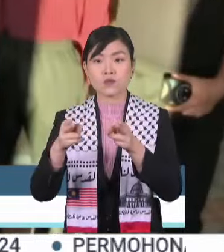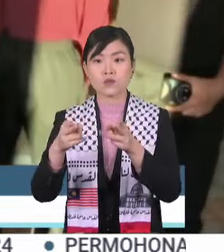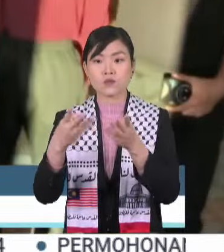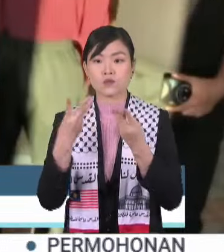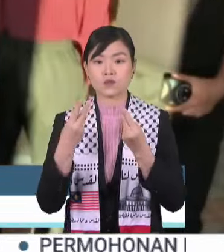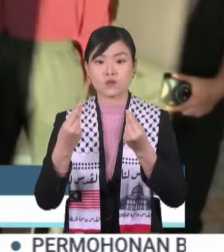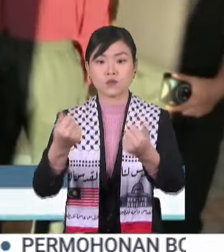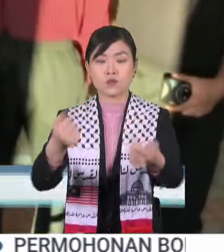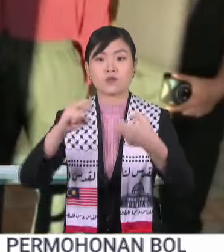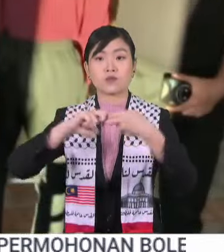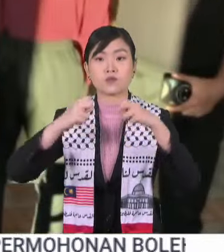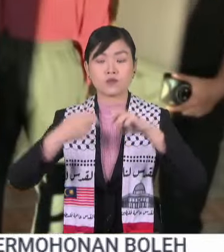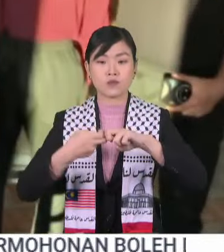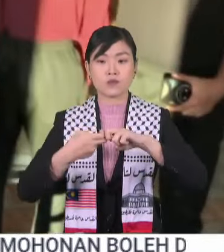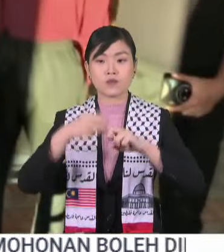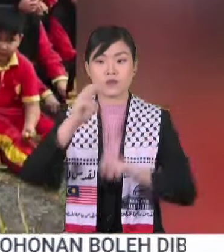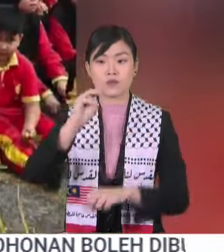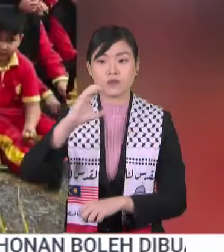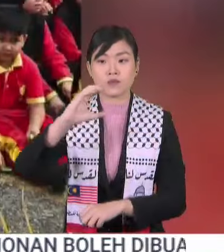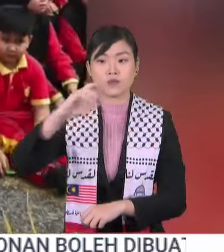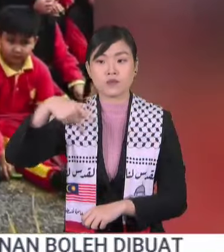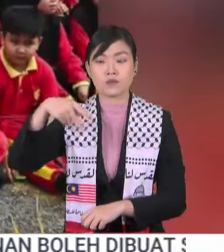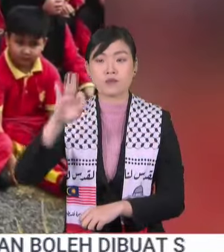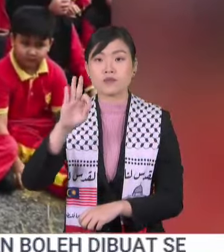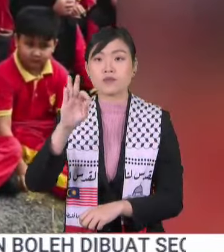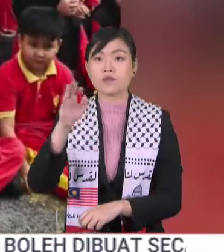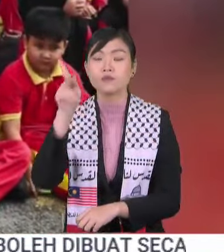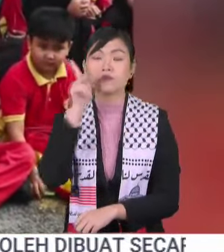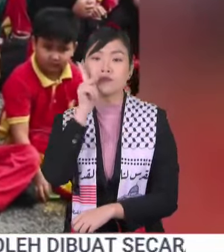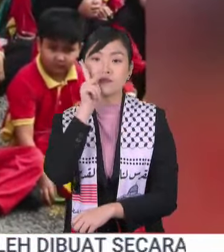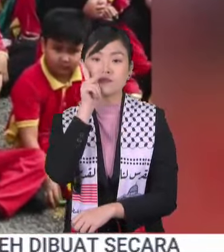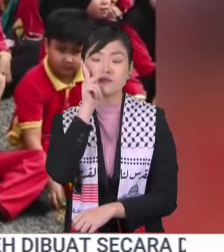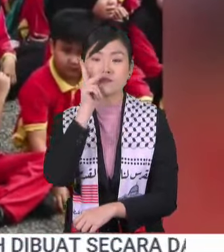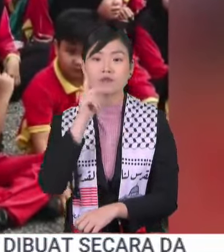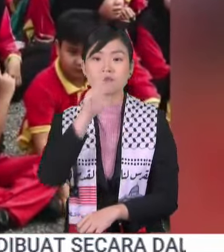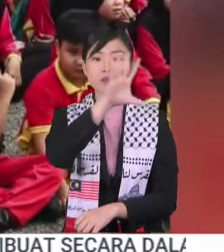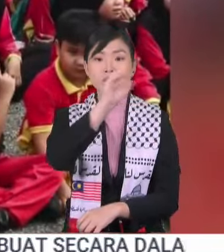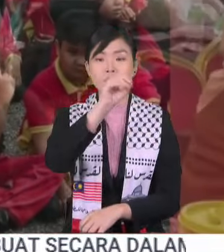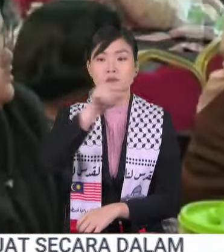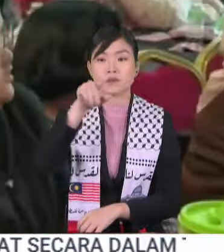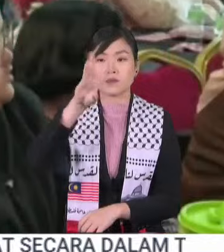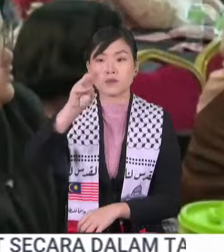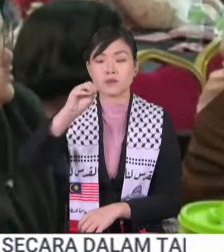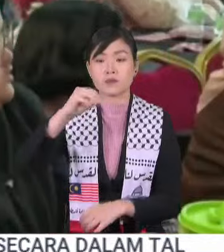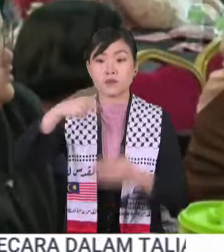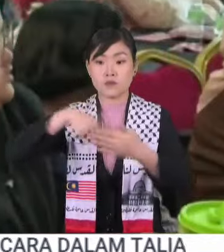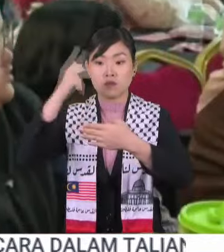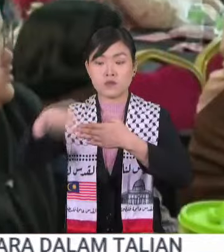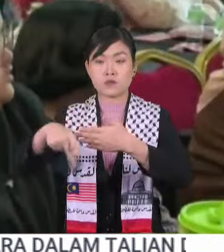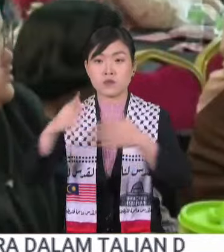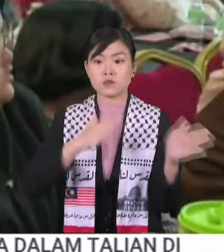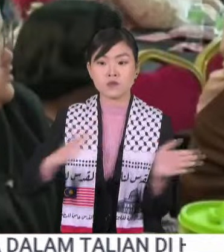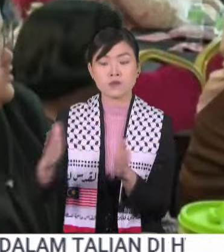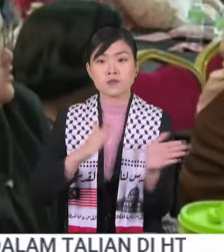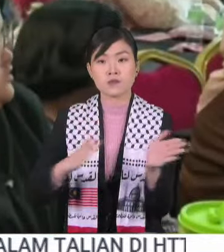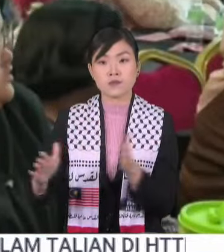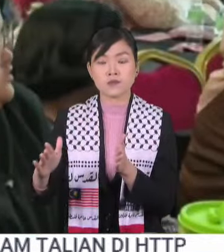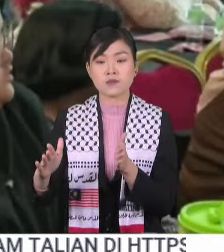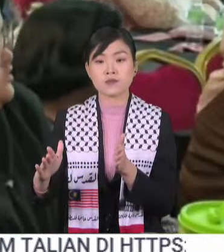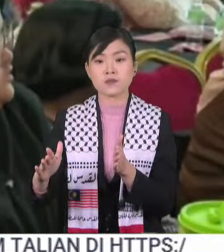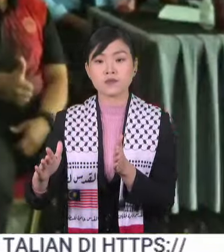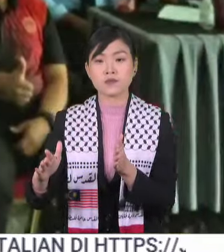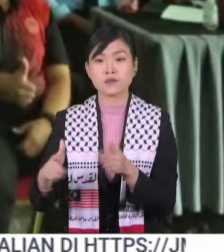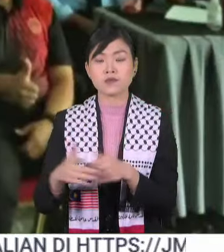permasalahan itu mcpf Kedah menyasarkan antara 50 hingga 60 program pencecegahan jenayah akan